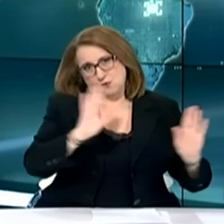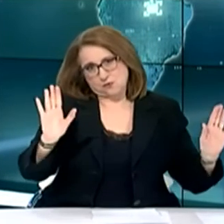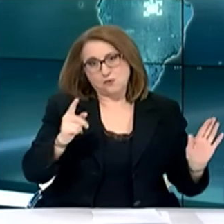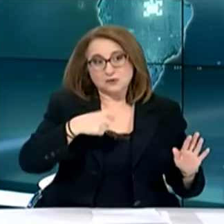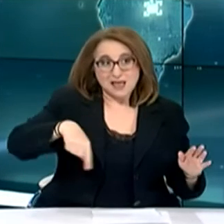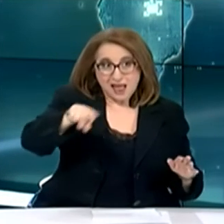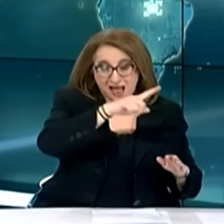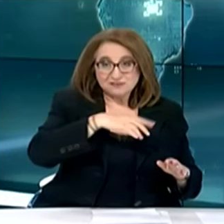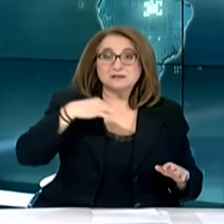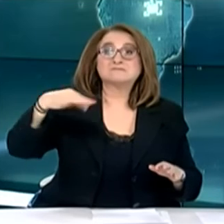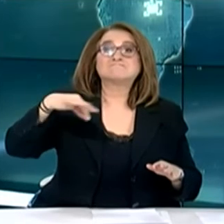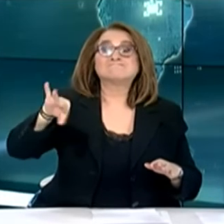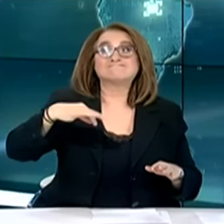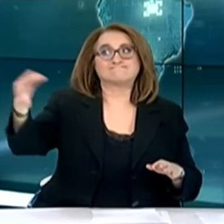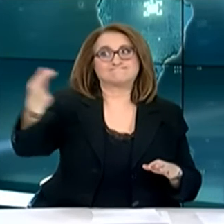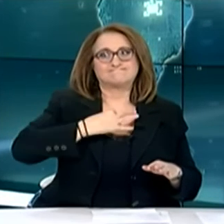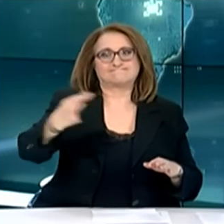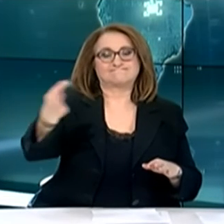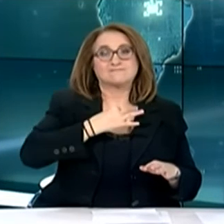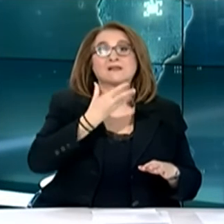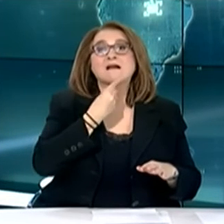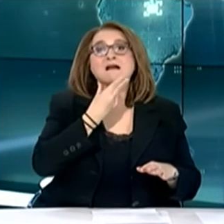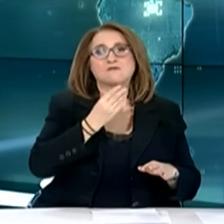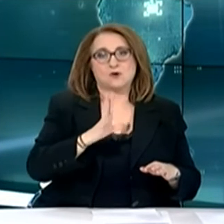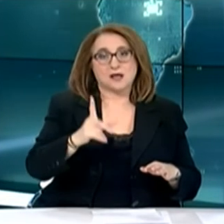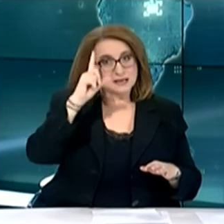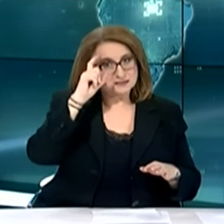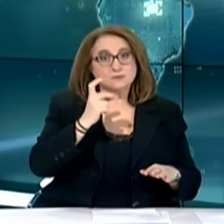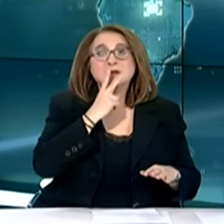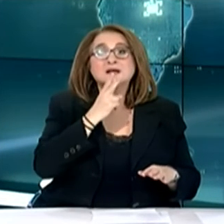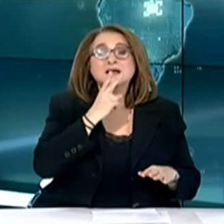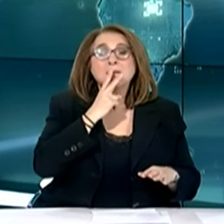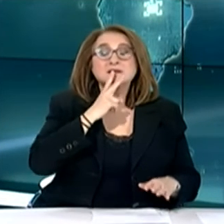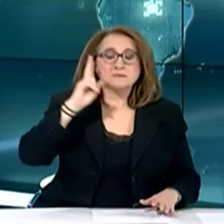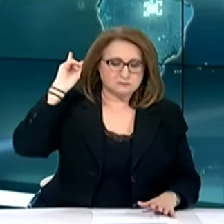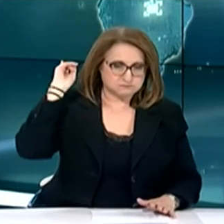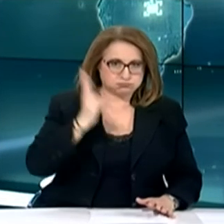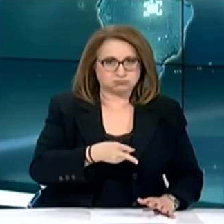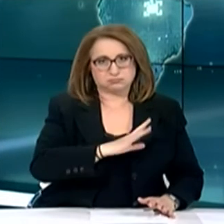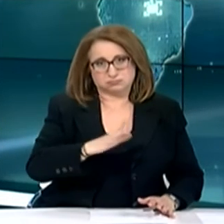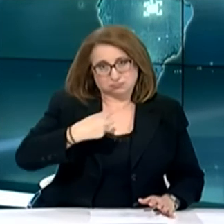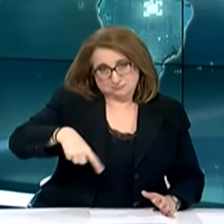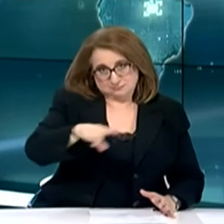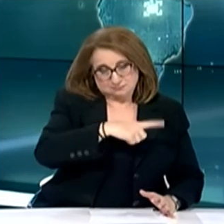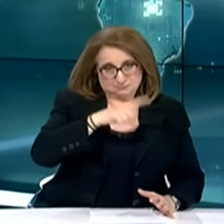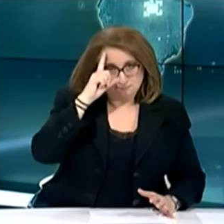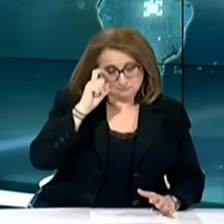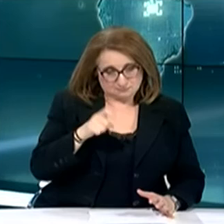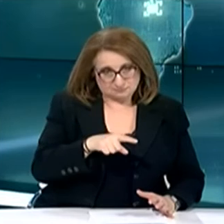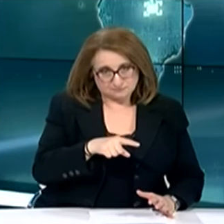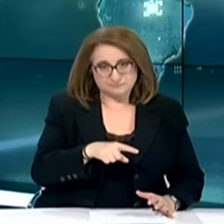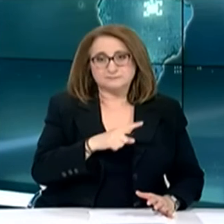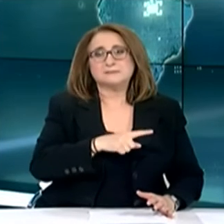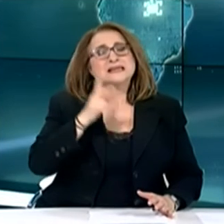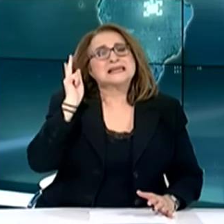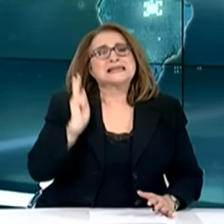πιο εύκολα. Άρα θέλει λίγο προσοχή το κάπνισμα. Το ξέρουμε όλοι ότι είναι κάτι το οποίο δεν είναι υγιεινό. Ξέρουμε ότι όλοι ότι είναι μια